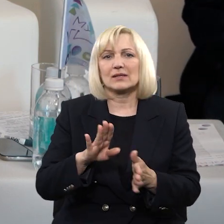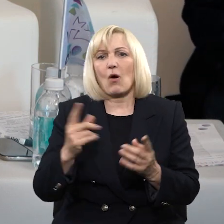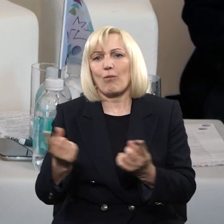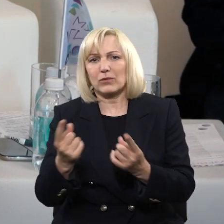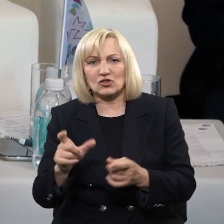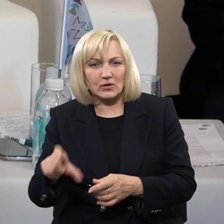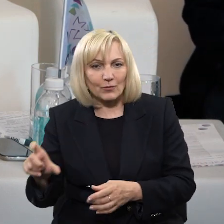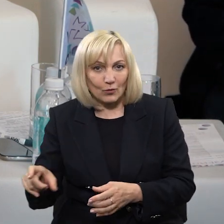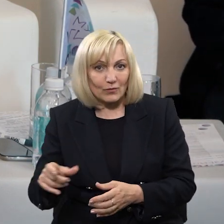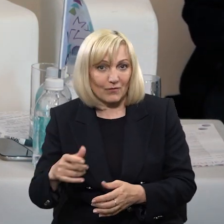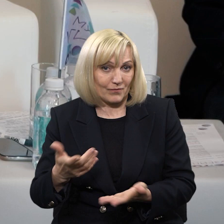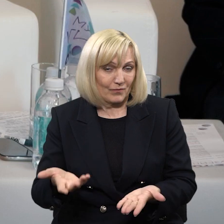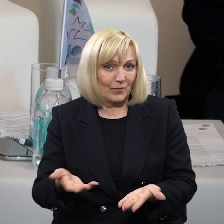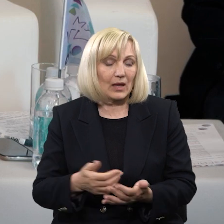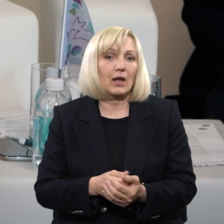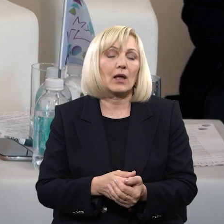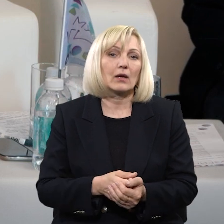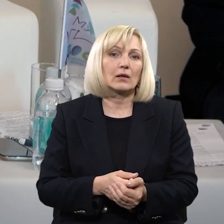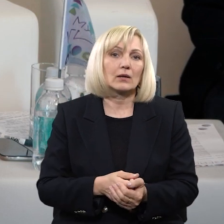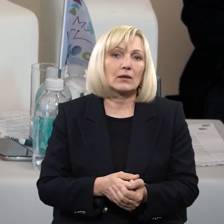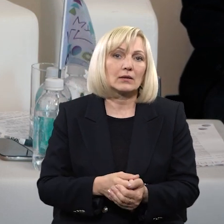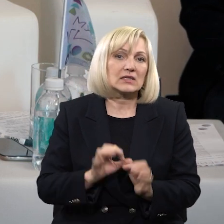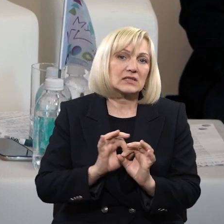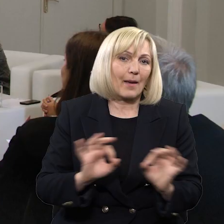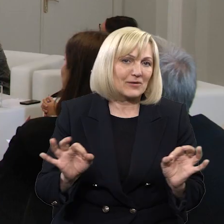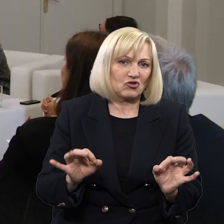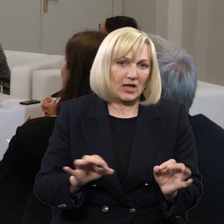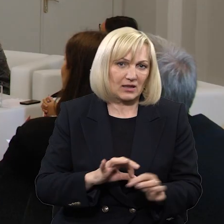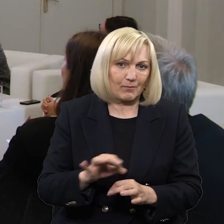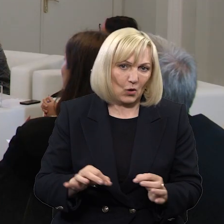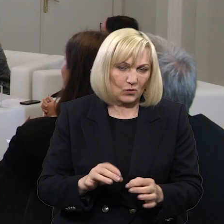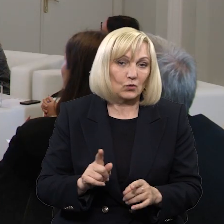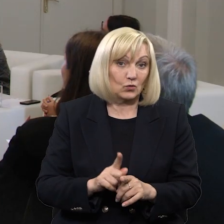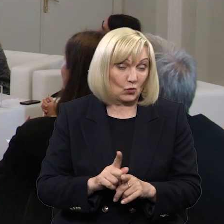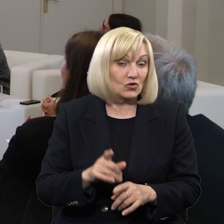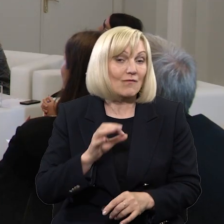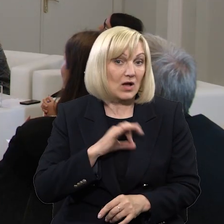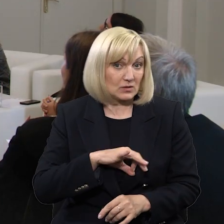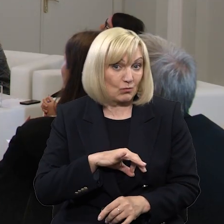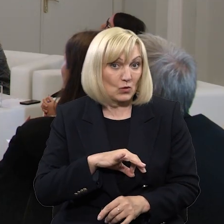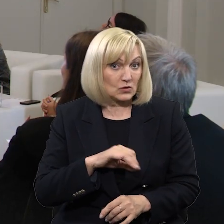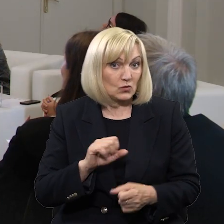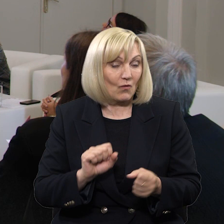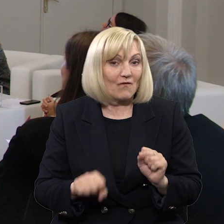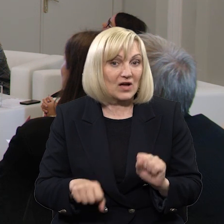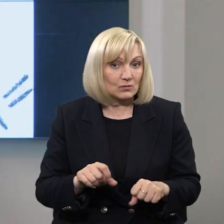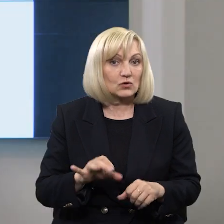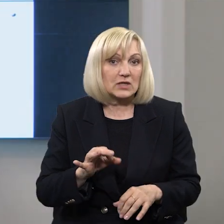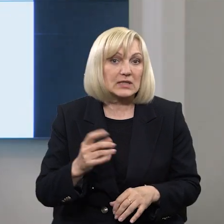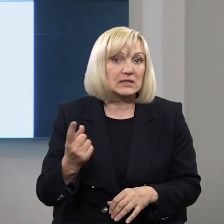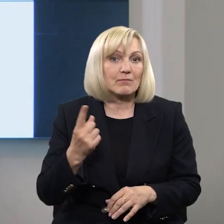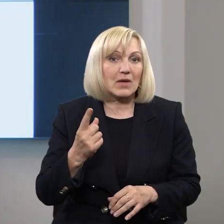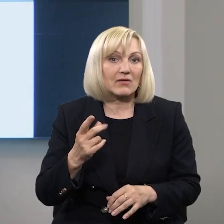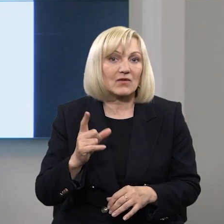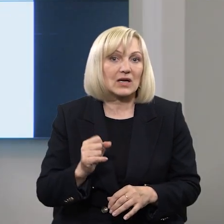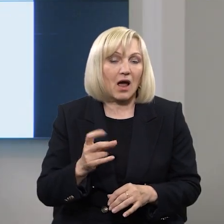дилетантами в самом хорошем смысле этого слова замечательный проект тоже воспользуюсь возможностью и